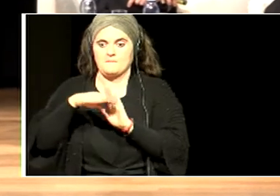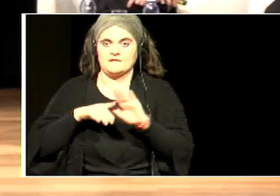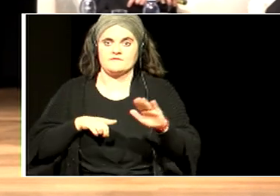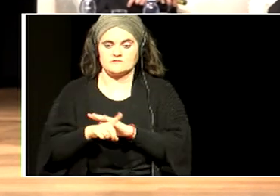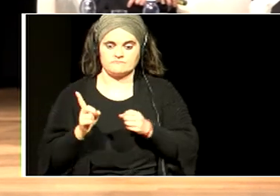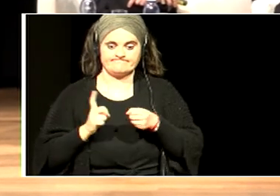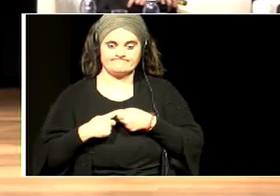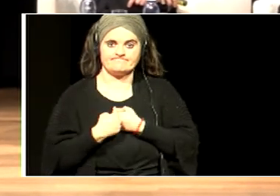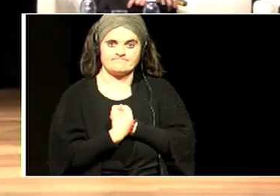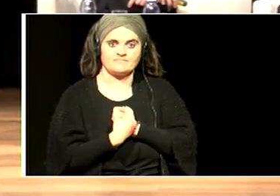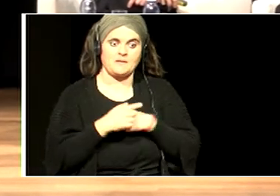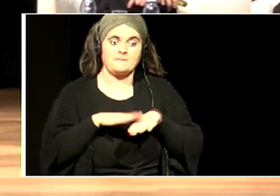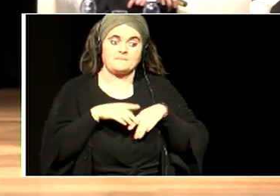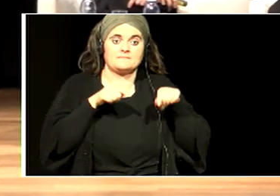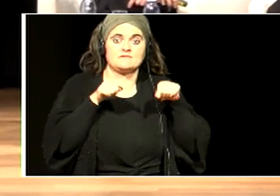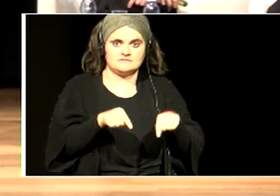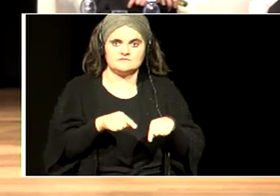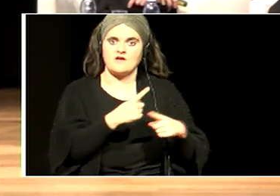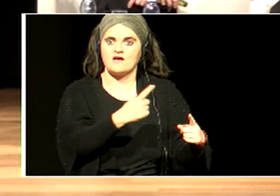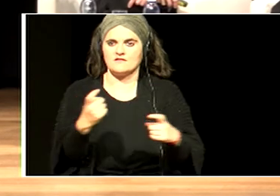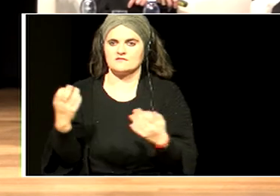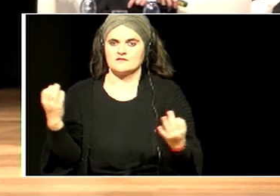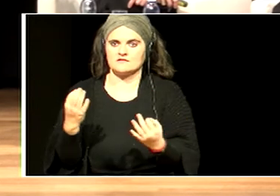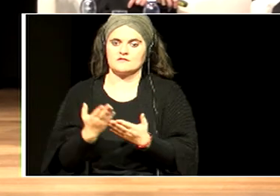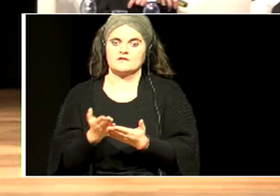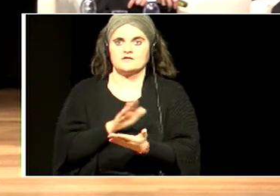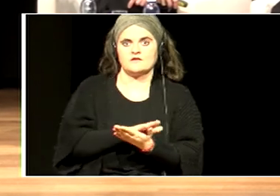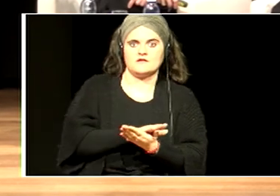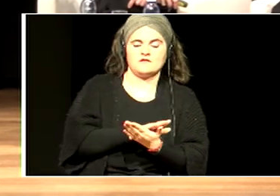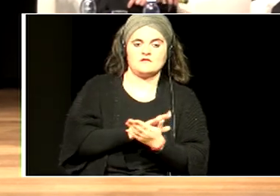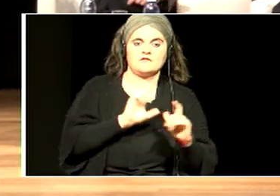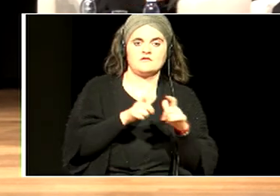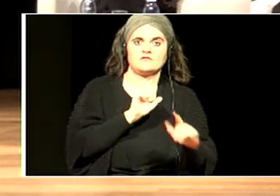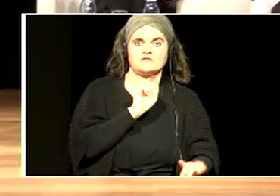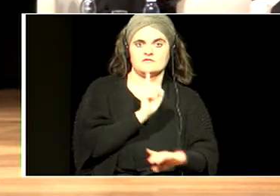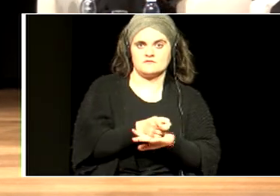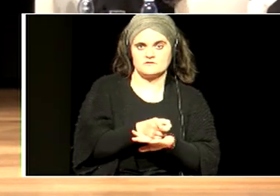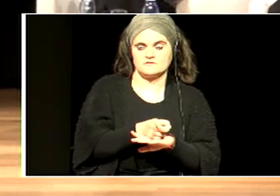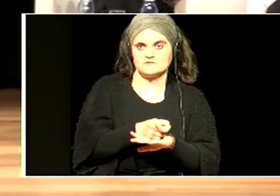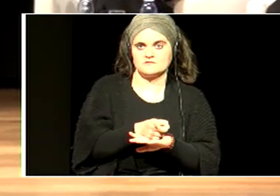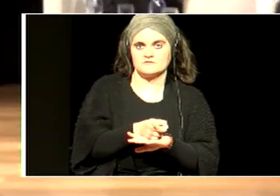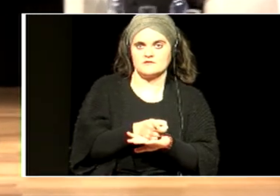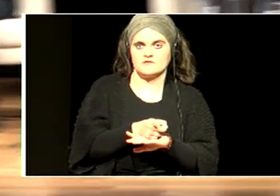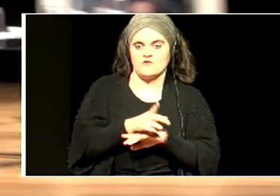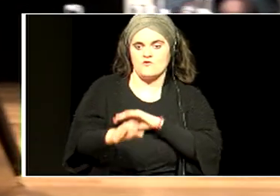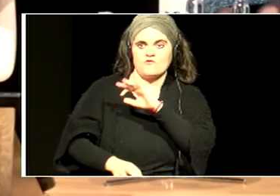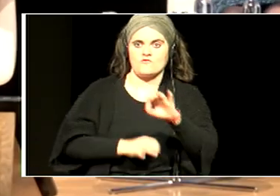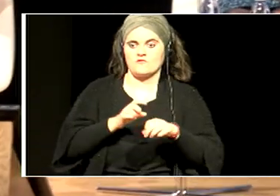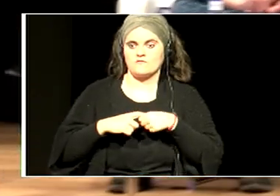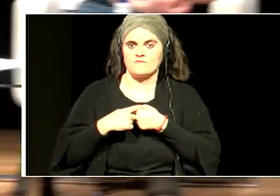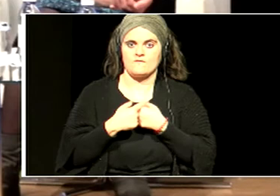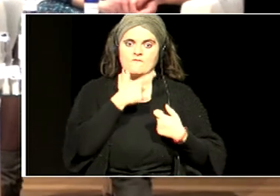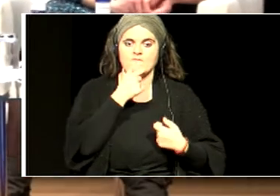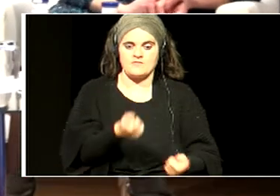garapenean. Horretarako beharrezkoa da, batetik zuzendaritzak erreztea antolaketa partizipatibo